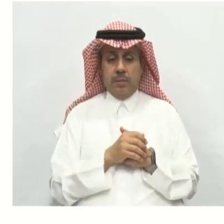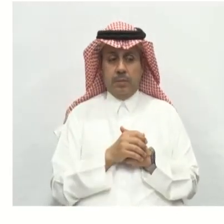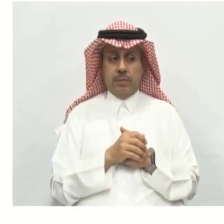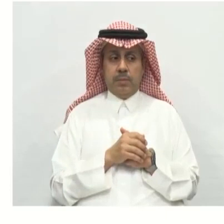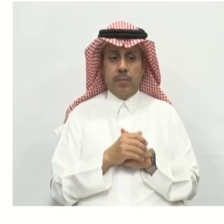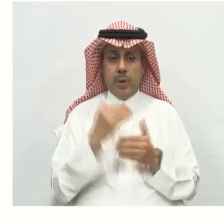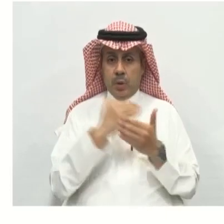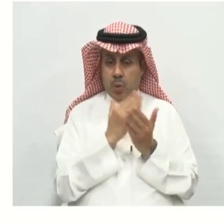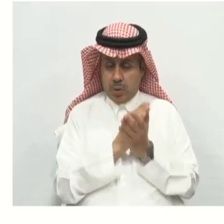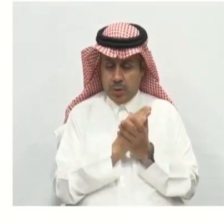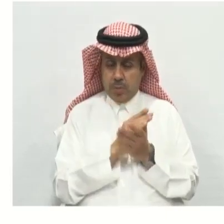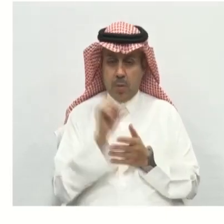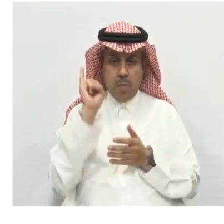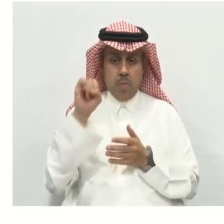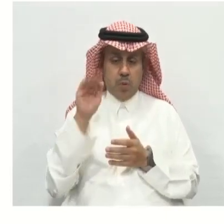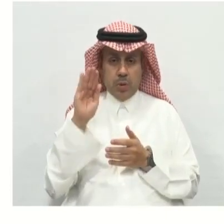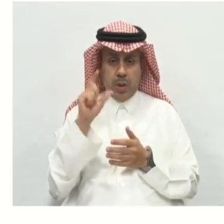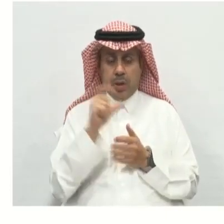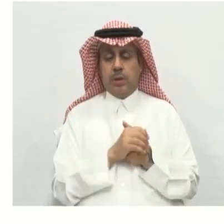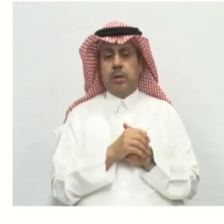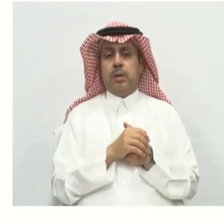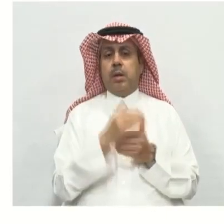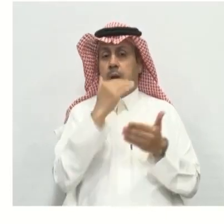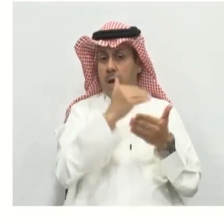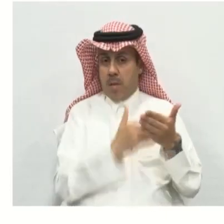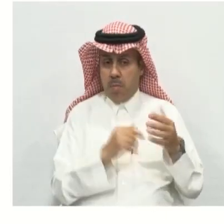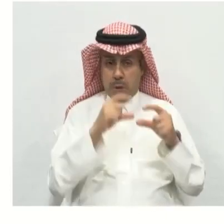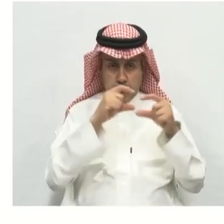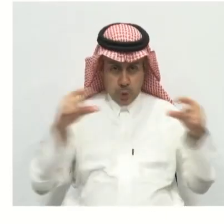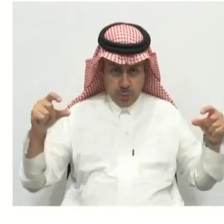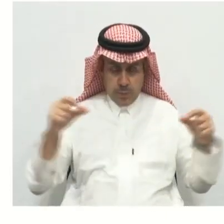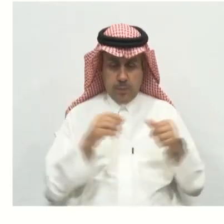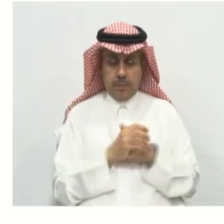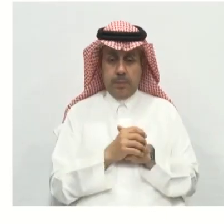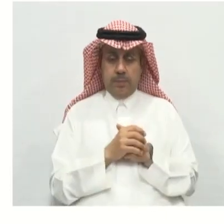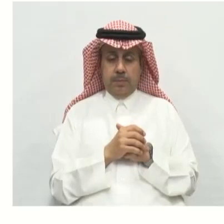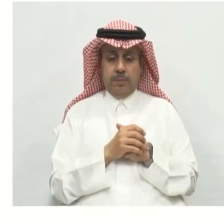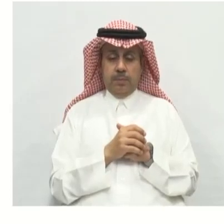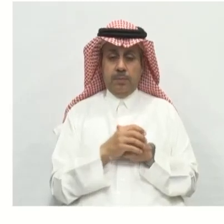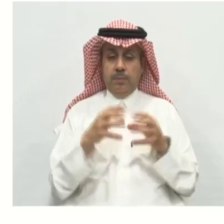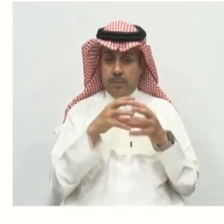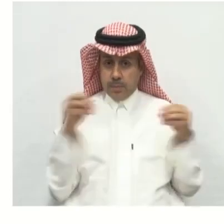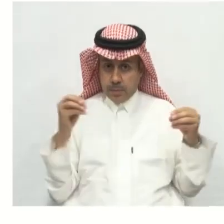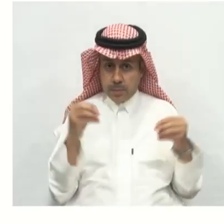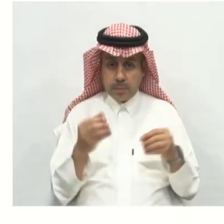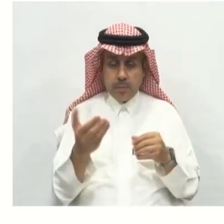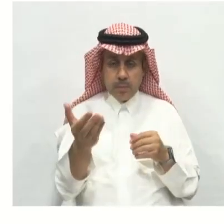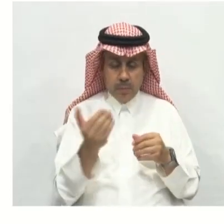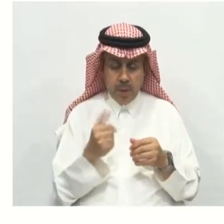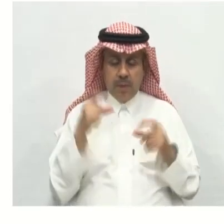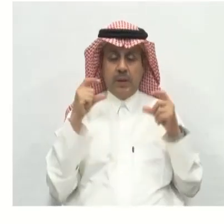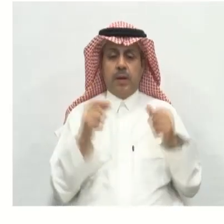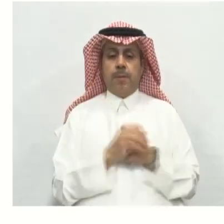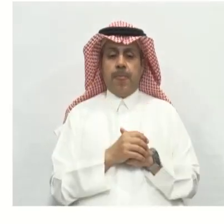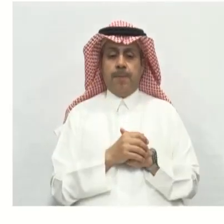الى قائمه من الجمل لاحظ لدينا هنا توكز دك في التعريف ثم نقوم باستدعاء من داله